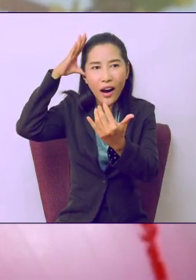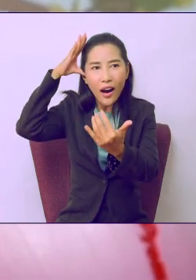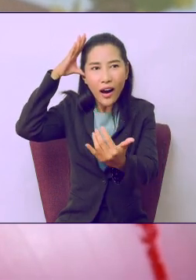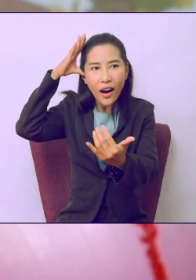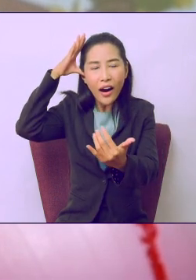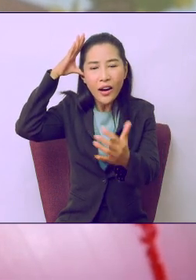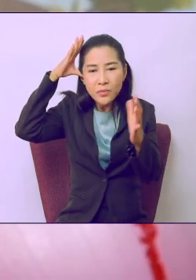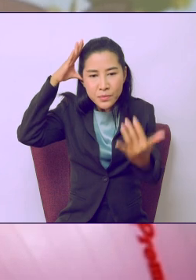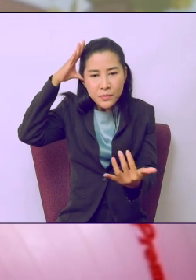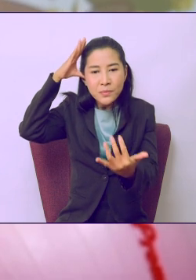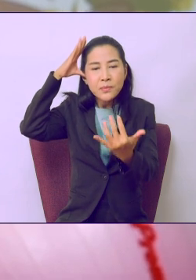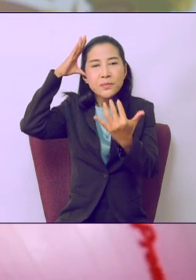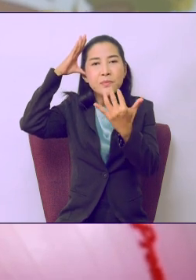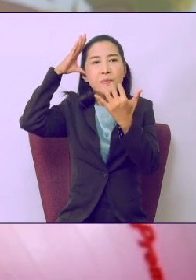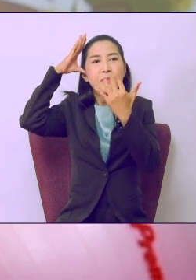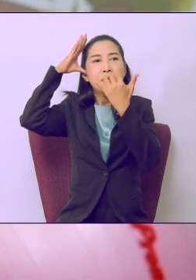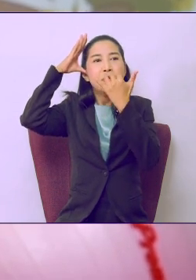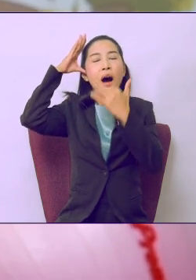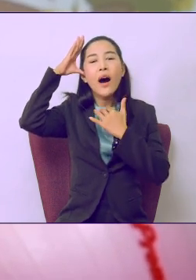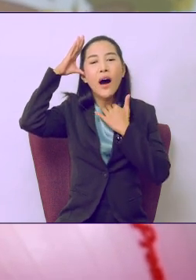ฮือหายใจ